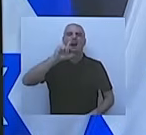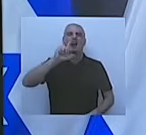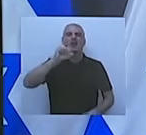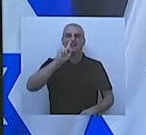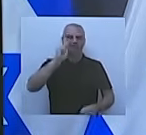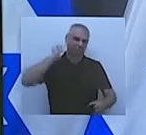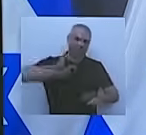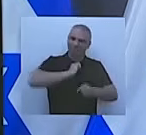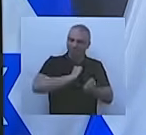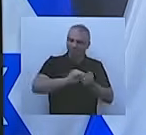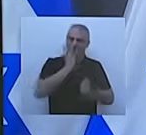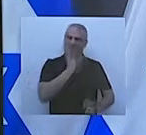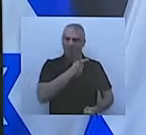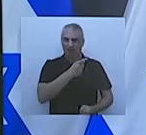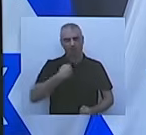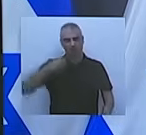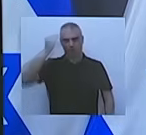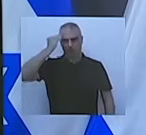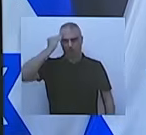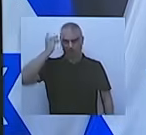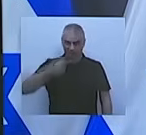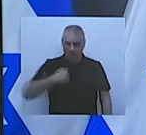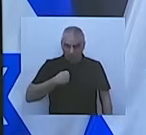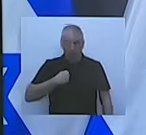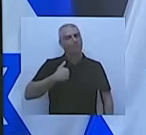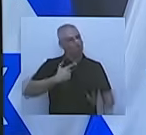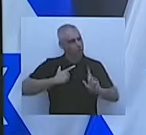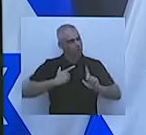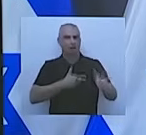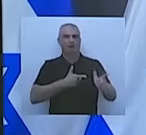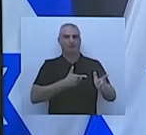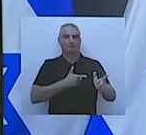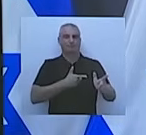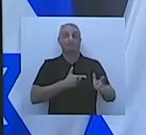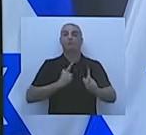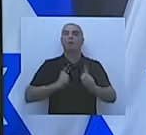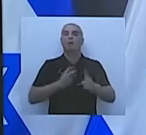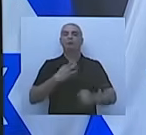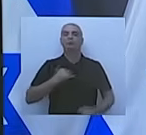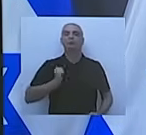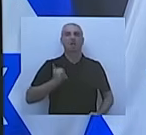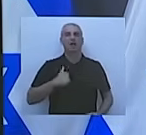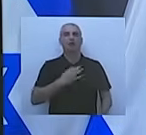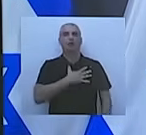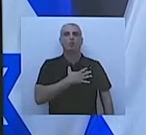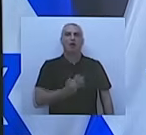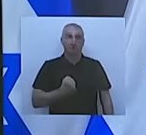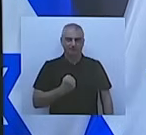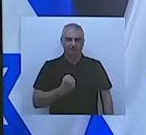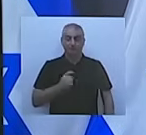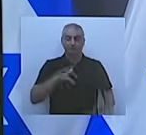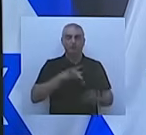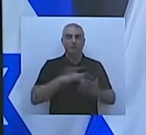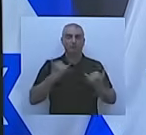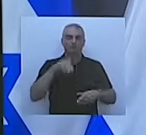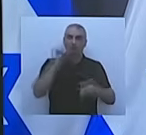este un război de existență pentru Israel Acesta este un război de existență Apropo de ca ca să vă V dau un exemplu există